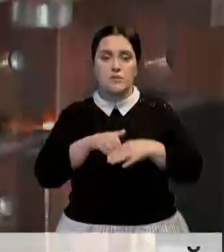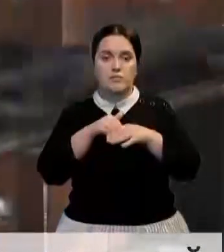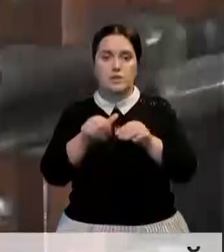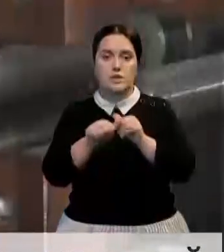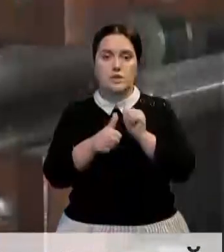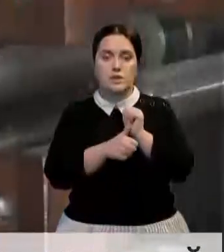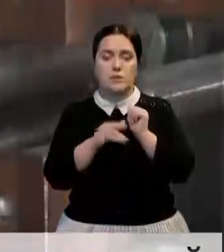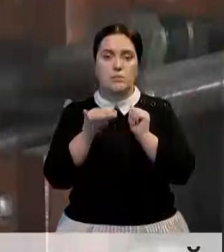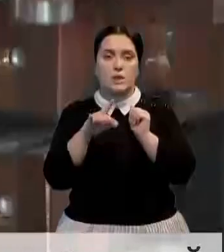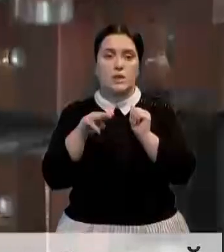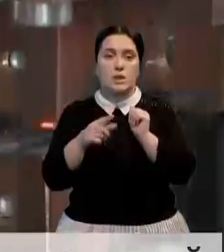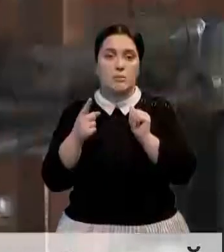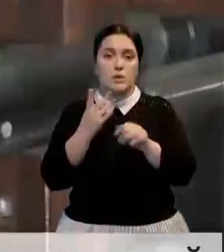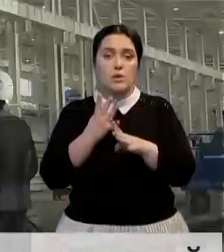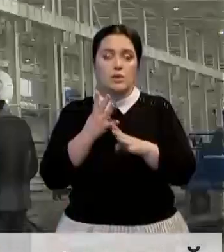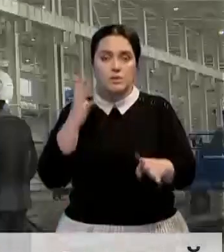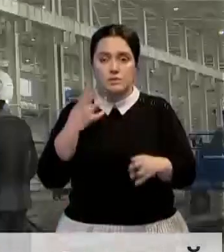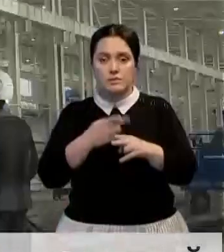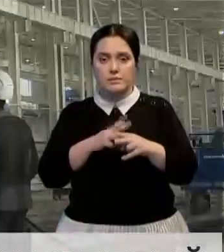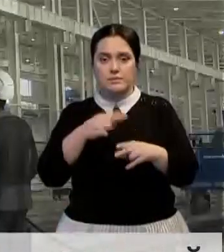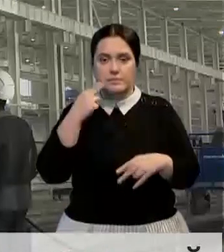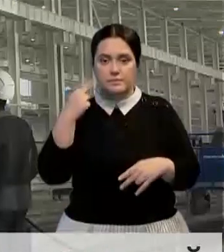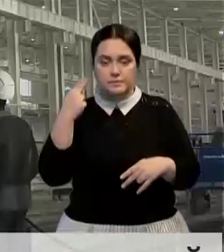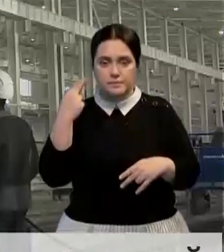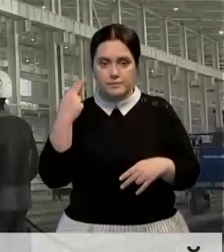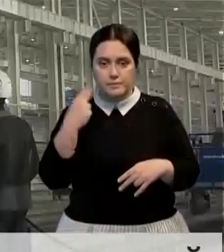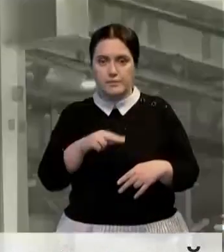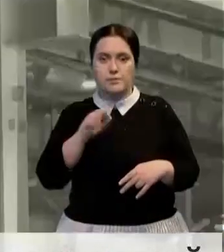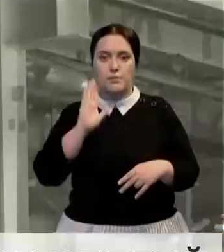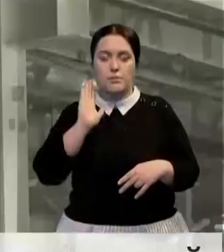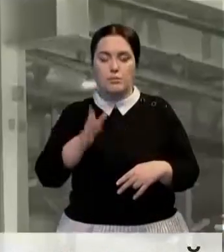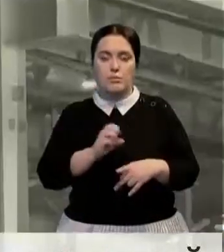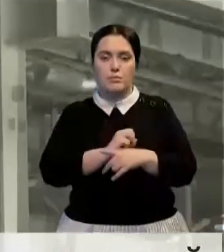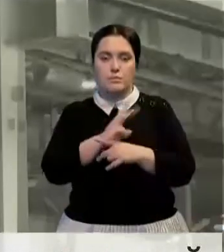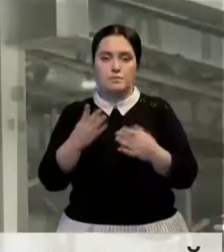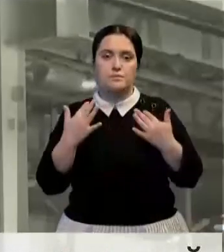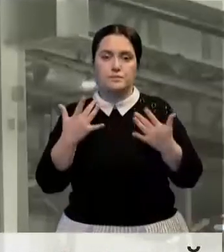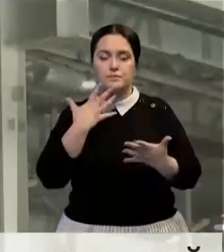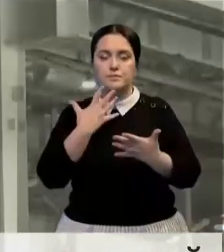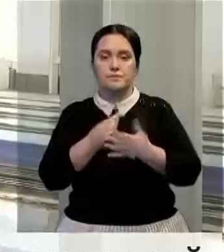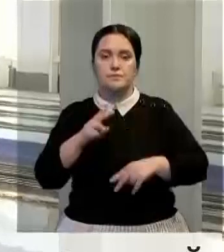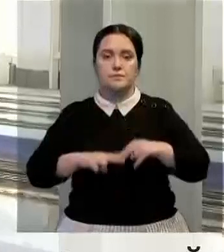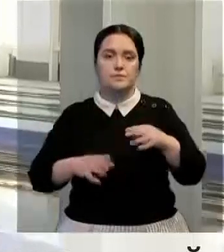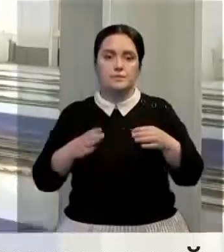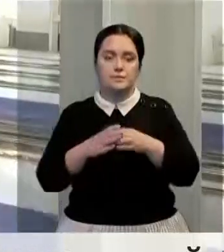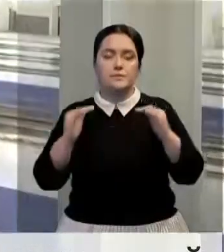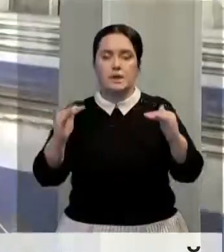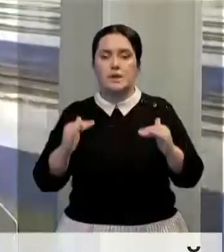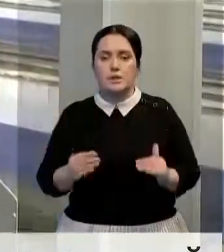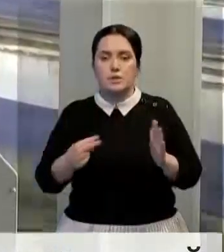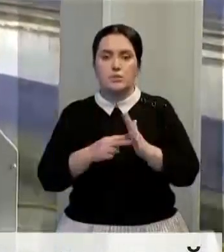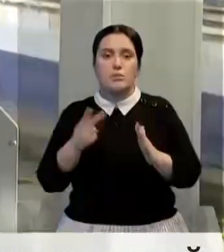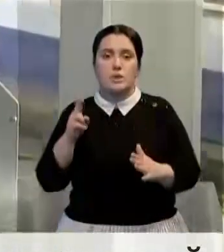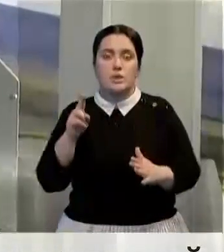16 миллиардов тенге. В первую очередь производство качественных изделий закроет потребность самой строительной компании. Это поможет снизить стоимость